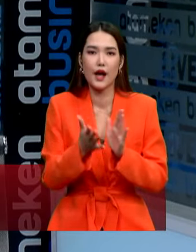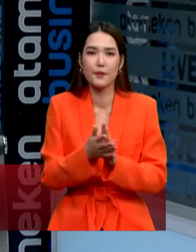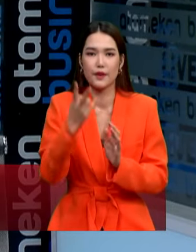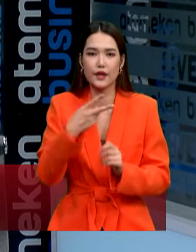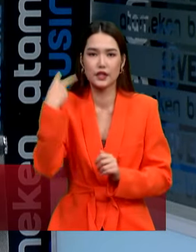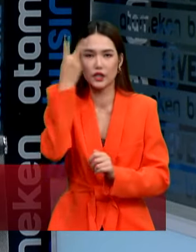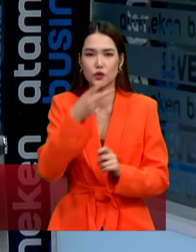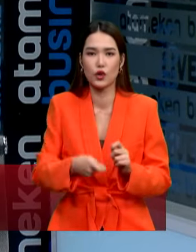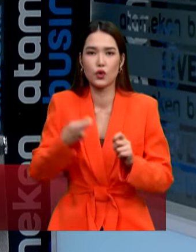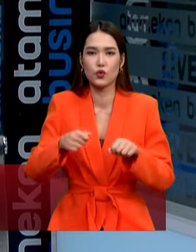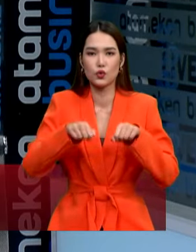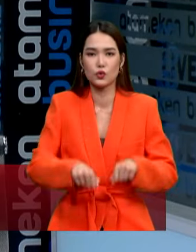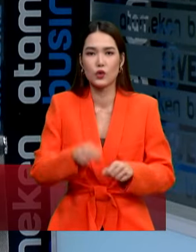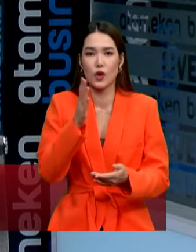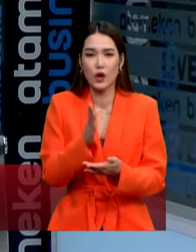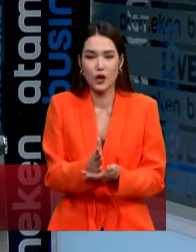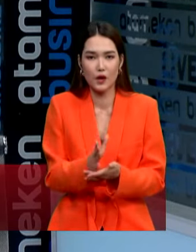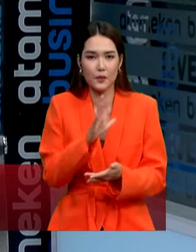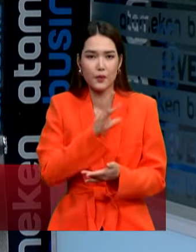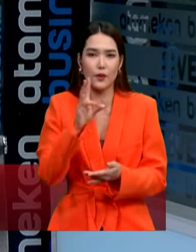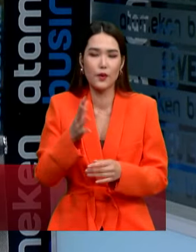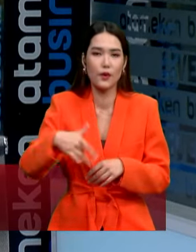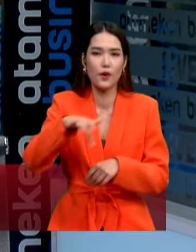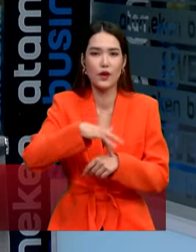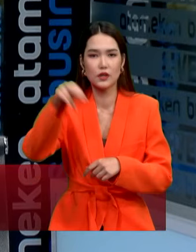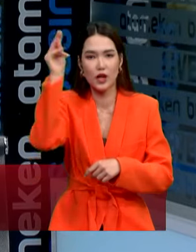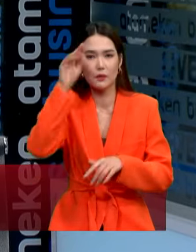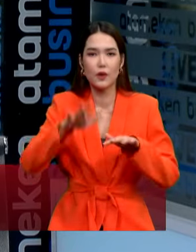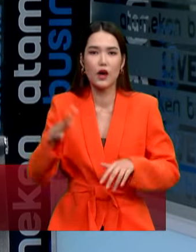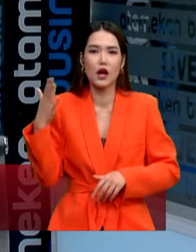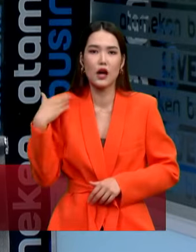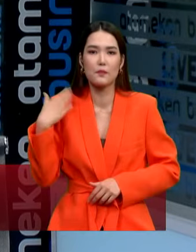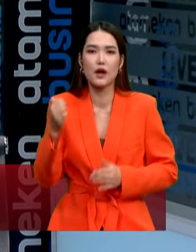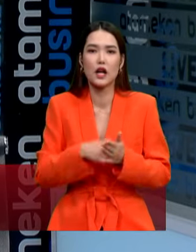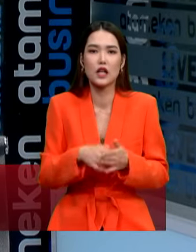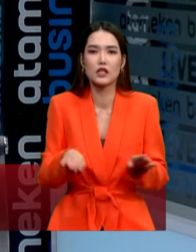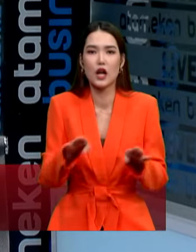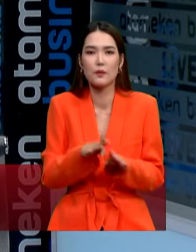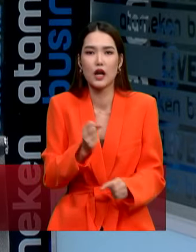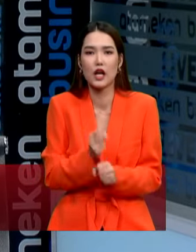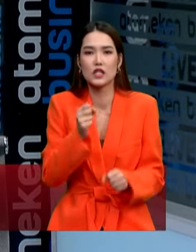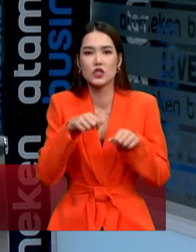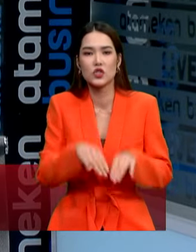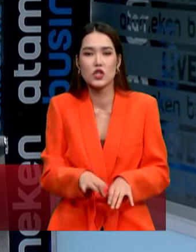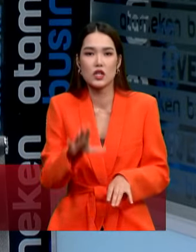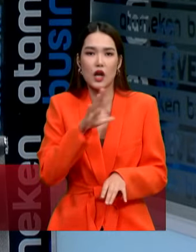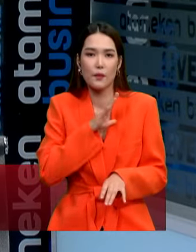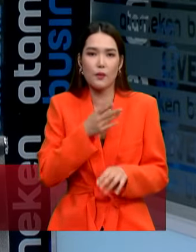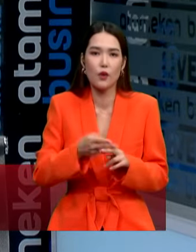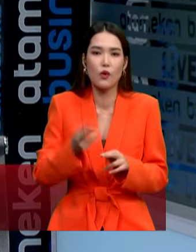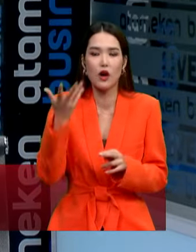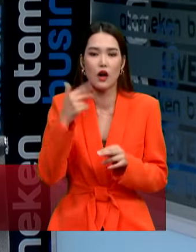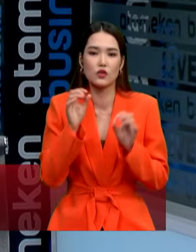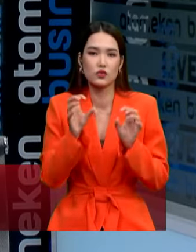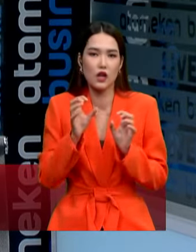шарты 2 жылға ұзартуға құқығы бар еді. Қалалық білім бөлімі басшылығы неліктен мұндай қатал шешім шығарды? Бұл